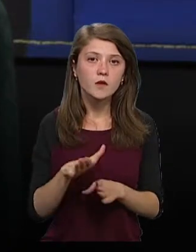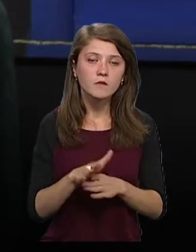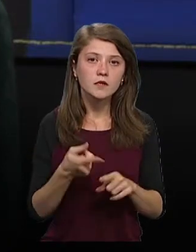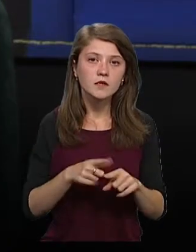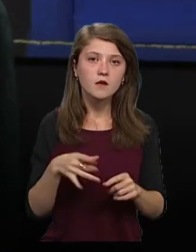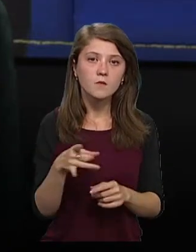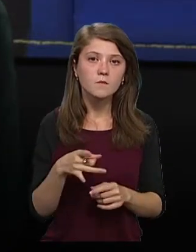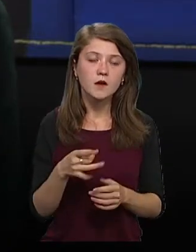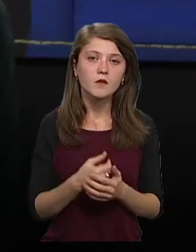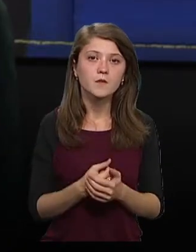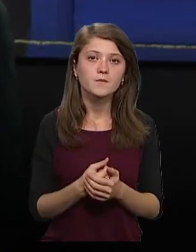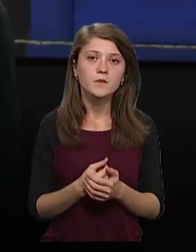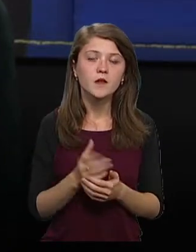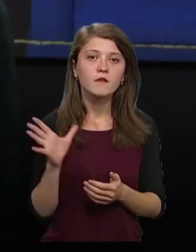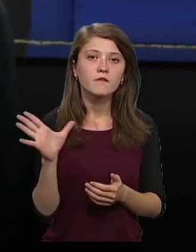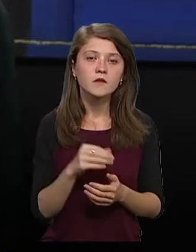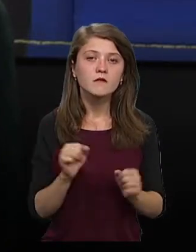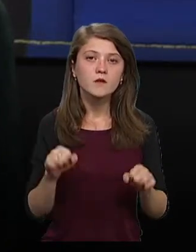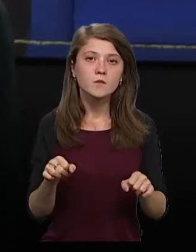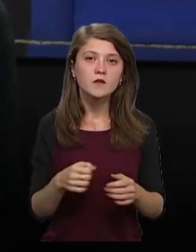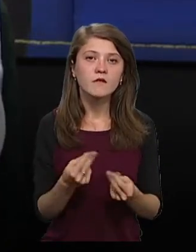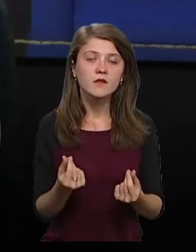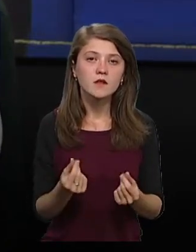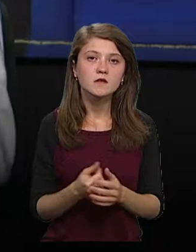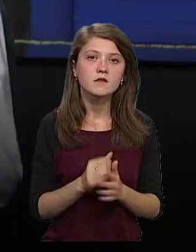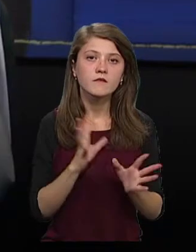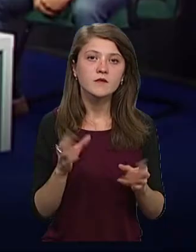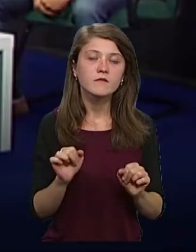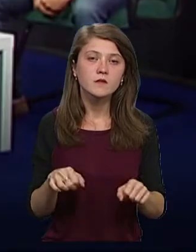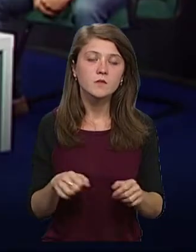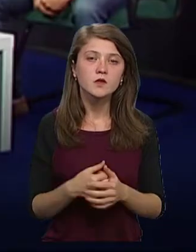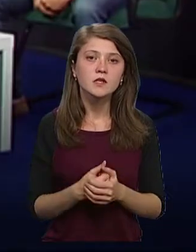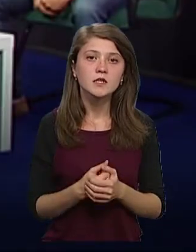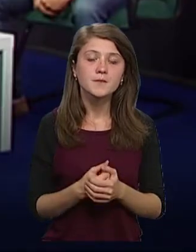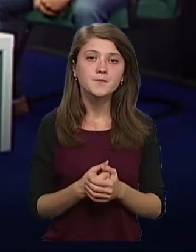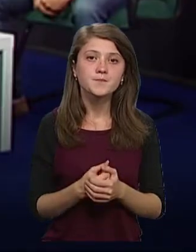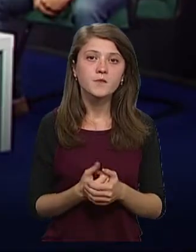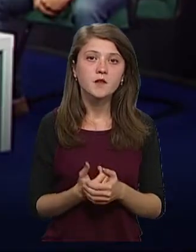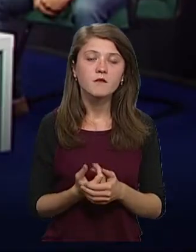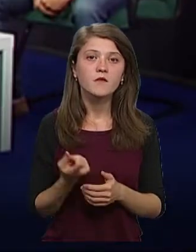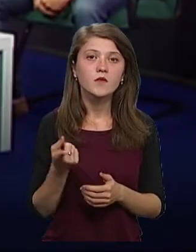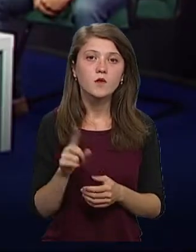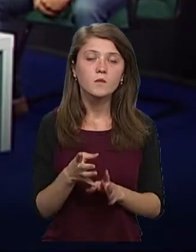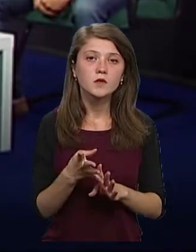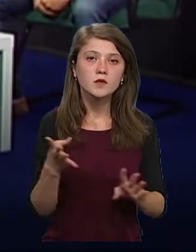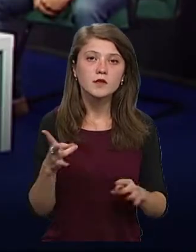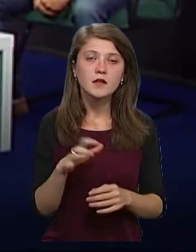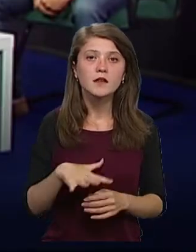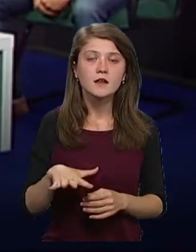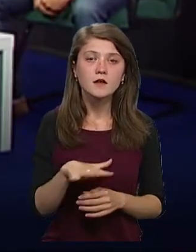райони. Насамперед, всі повноваження, ресурси і фінанси, ну всі ресурси переходять і повноваження, в тому числі, на об'єднані територіальні